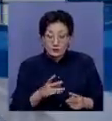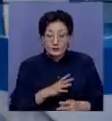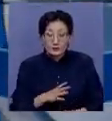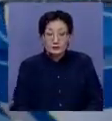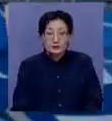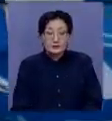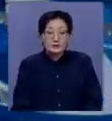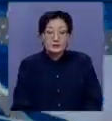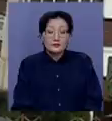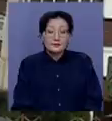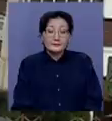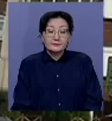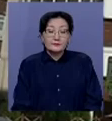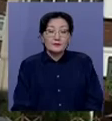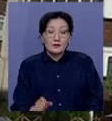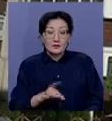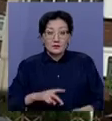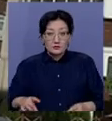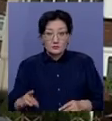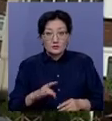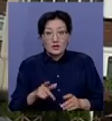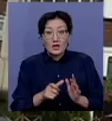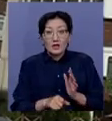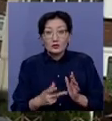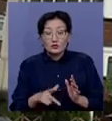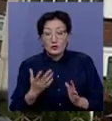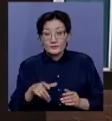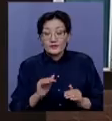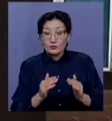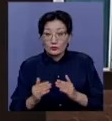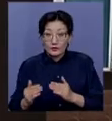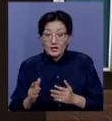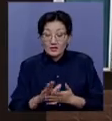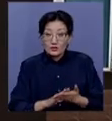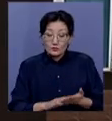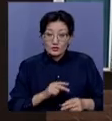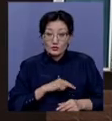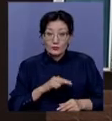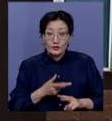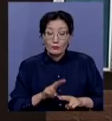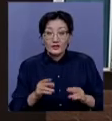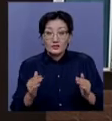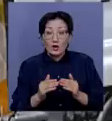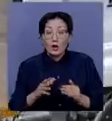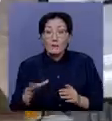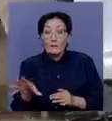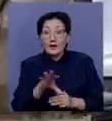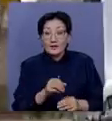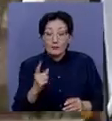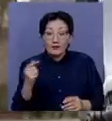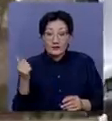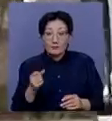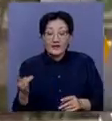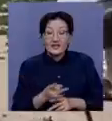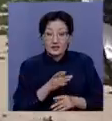келді. Алатау ауданында 635 тұрғын үй бар. Залалсыздандыру жұмыстары бұл үйлердің бәріне бір аптада